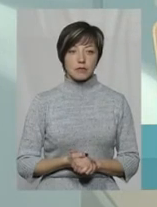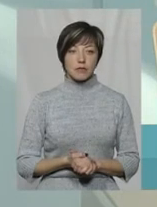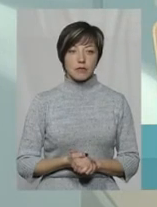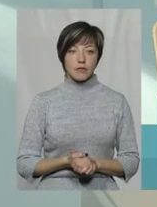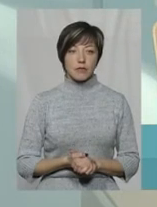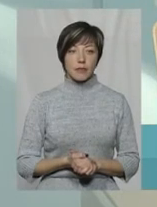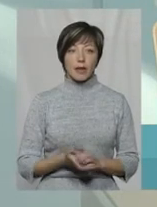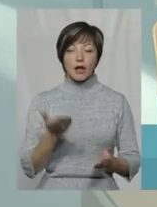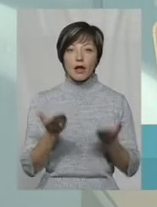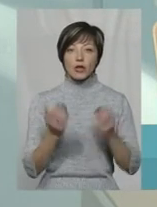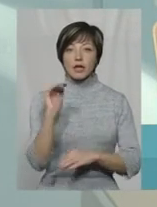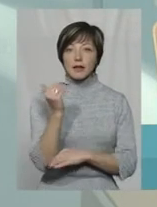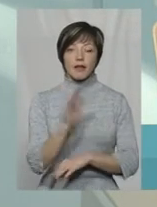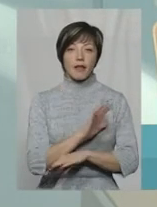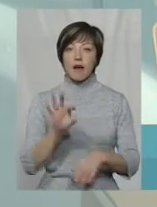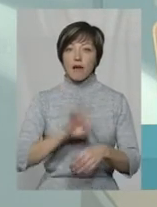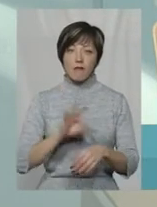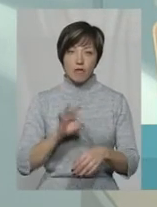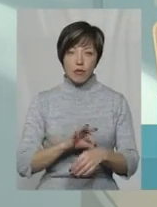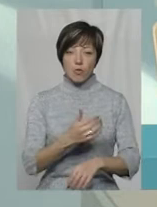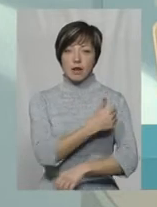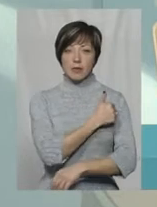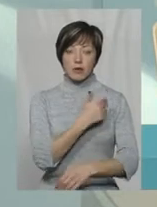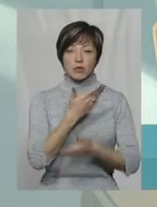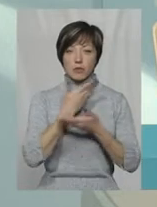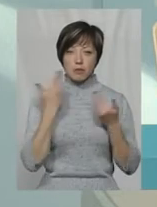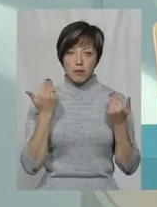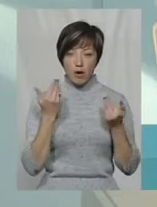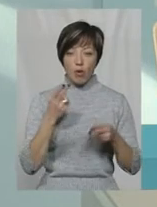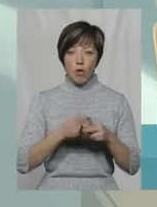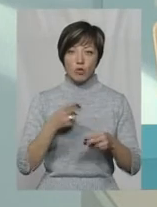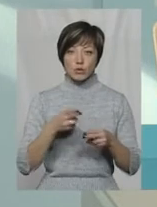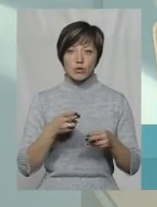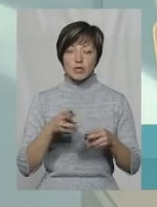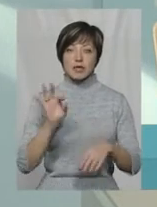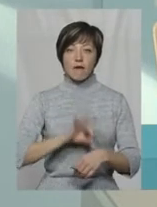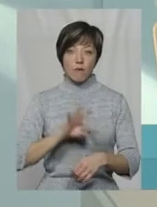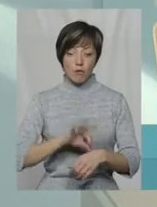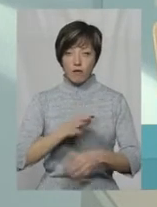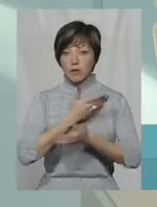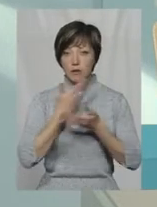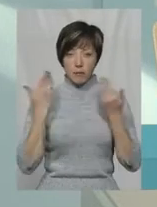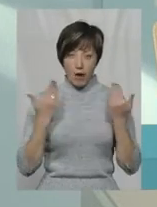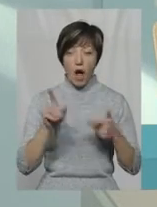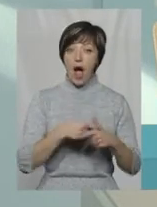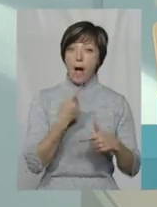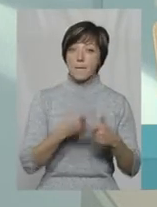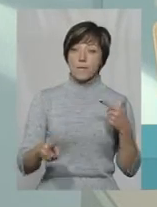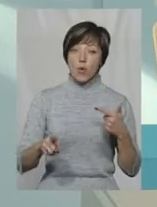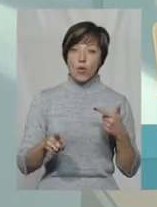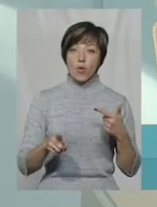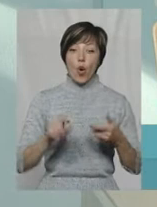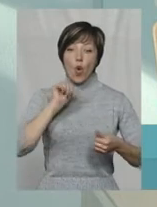якщо дитина не хвора, в неї нема температури, острого якогось захворювання або